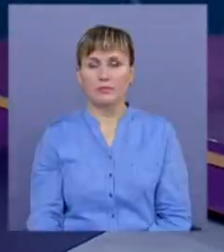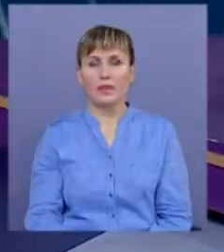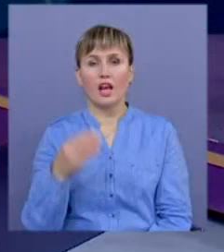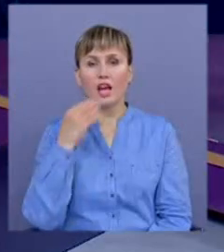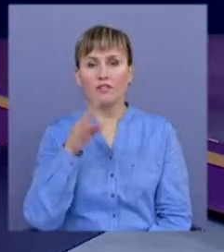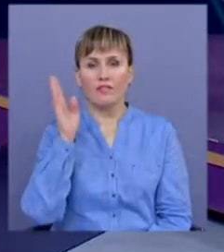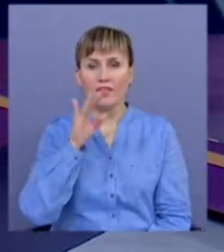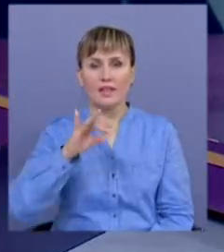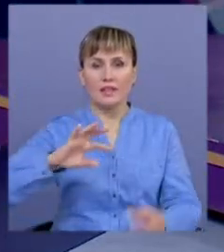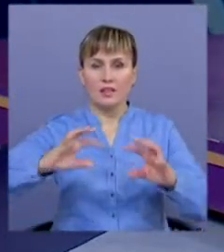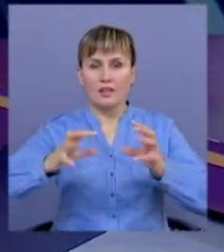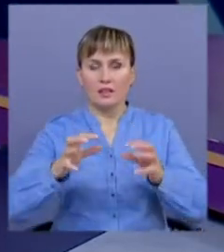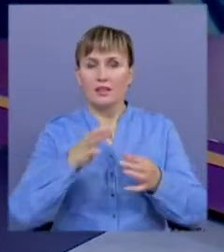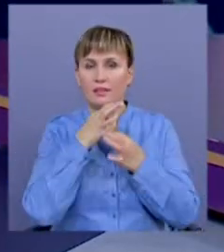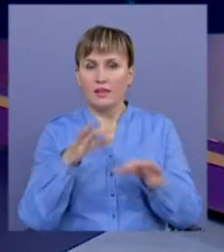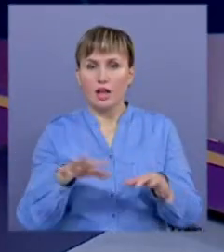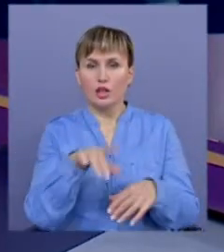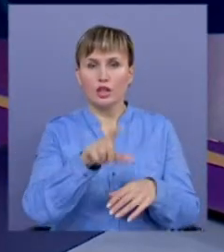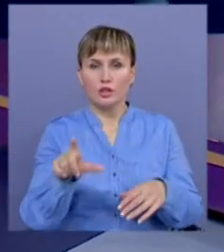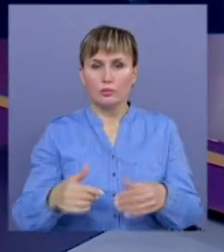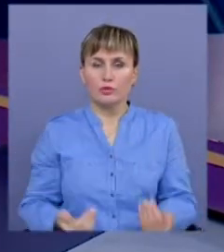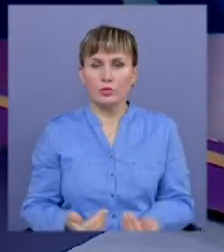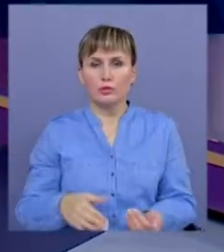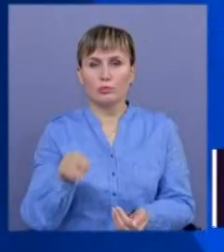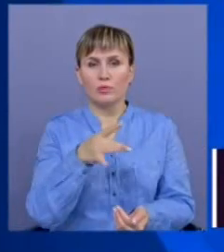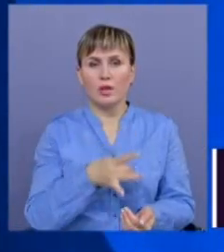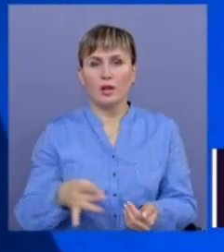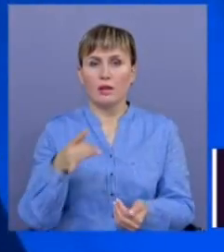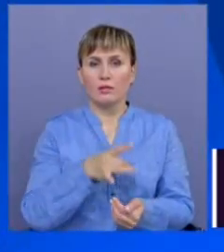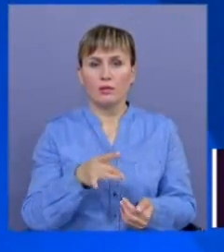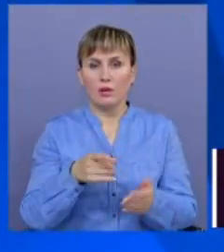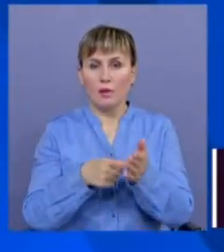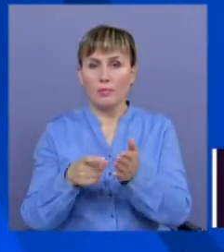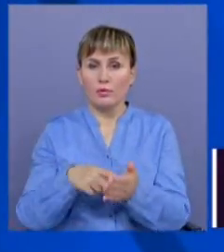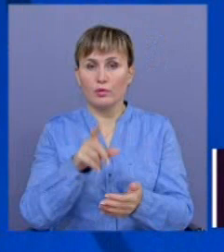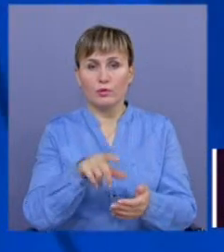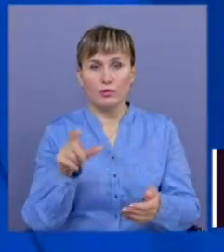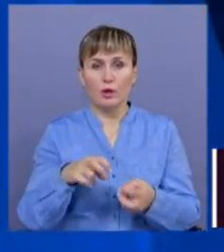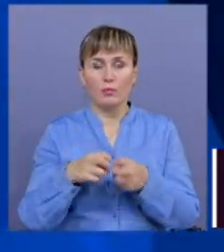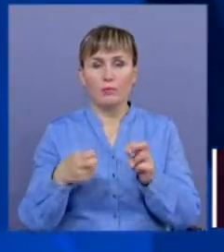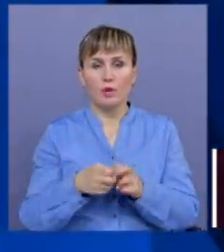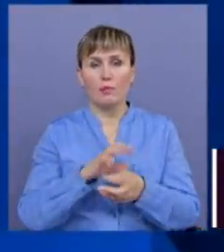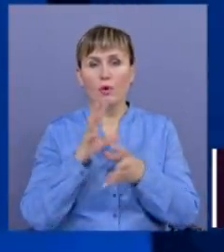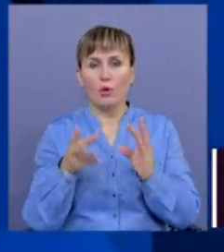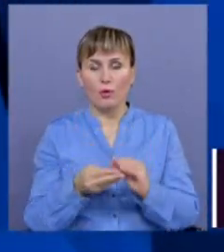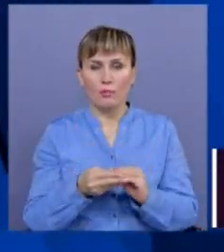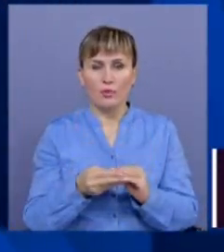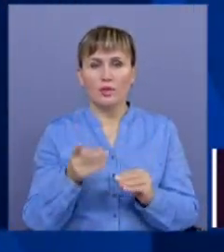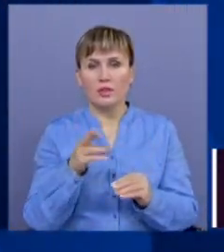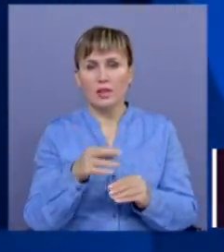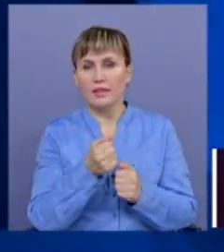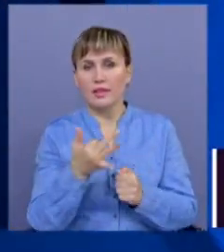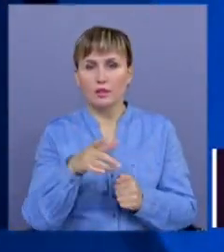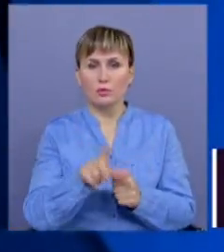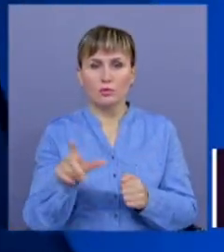Качество воды из-под крана не устраивает жителей Турксибского района Алматы. Судя по опросу моих коллег, проблема общая как минимум для нескольких